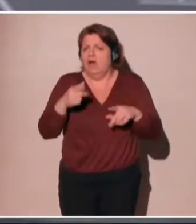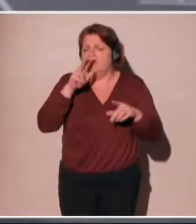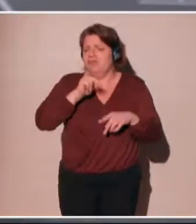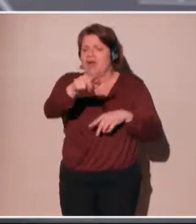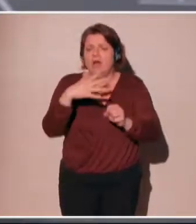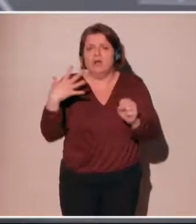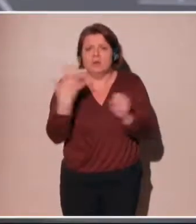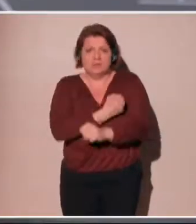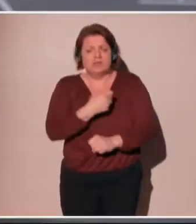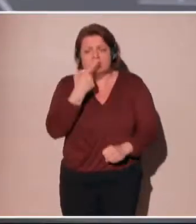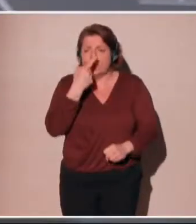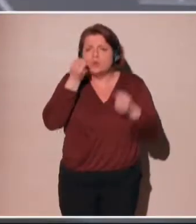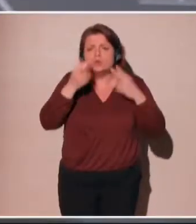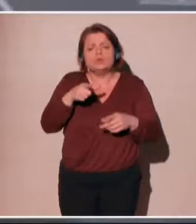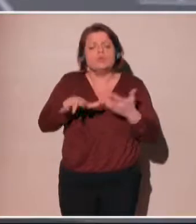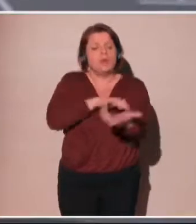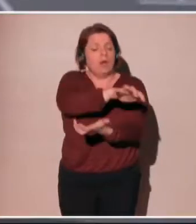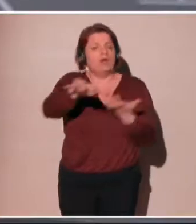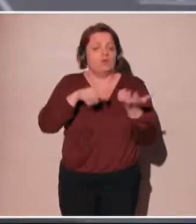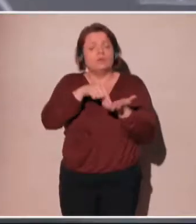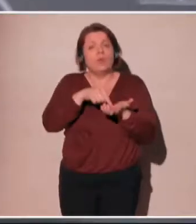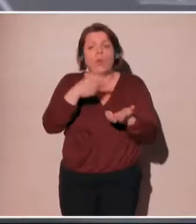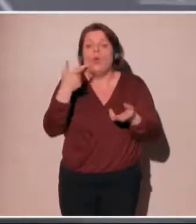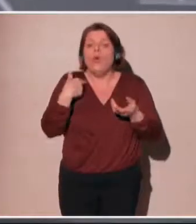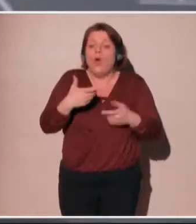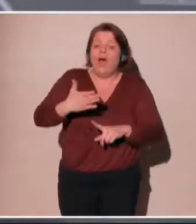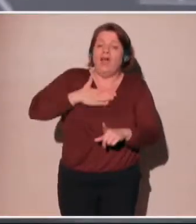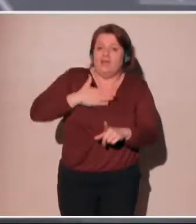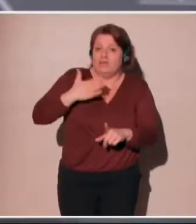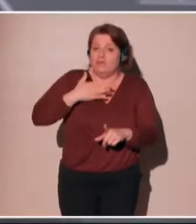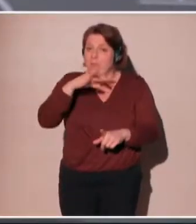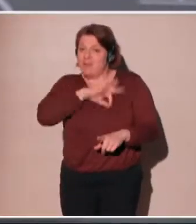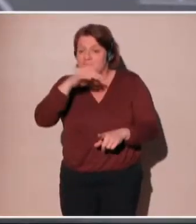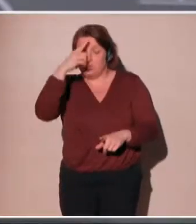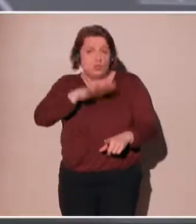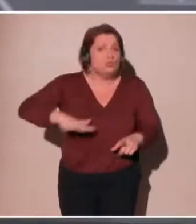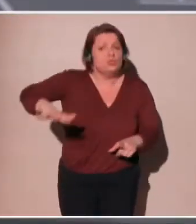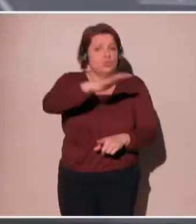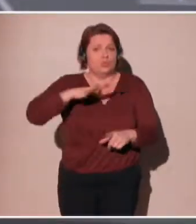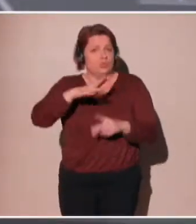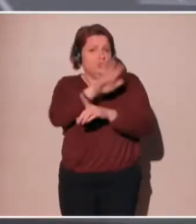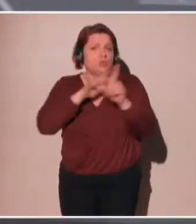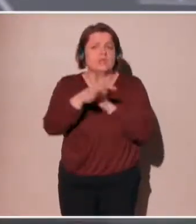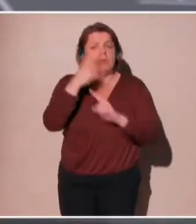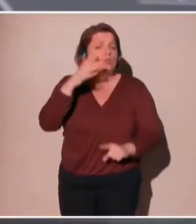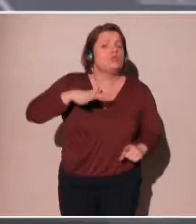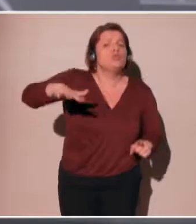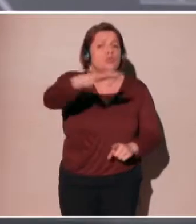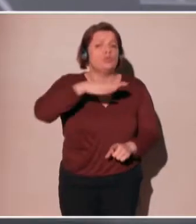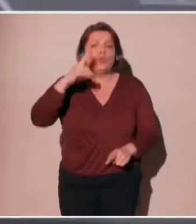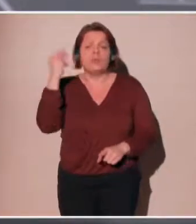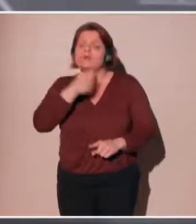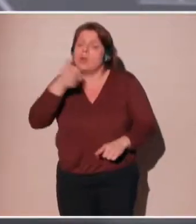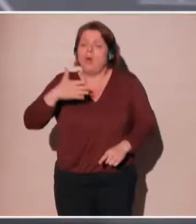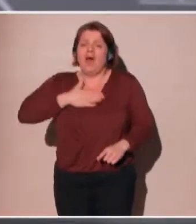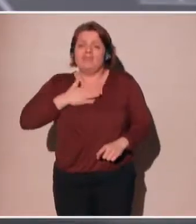pour que cette révolution puisse bénéficier à tous les membres de la société de l'humanité et pas seulement un petit groupe